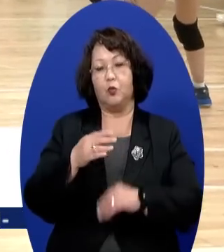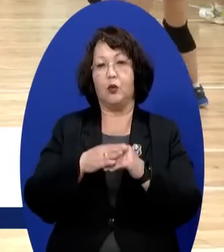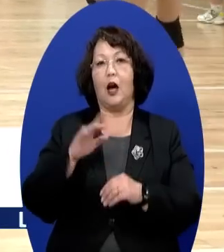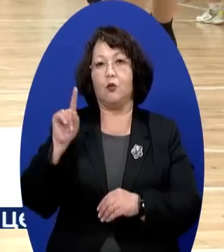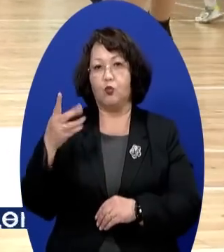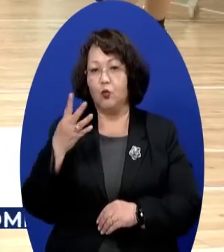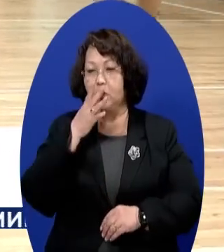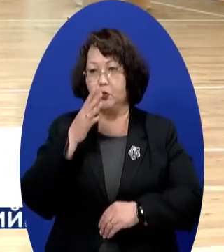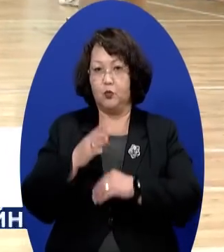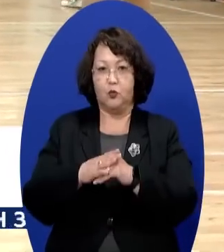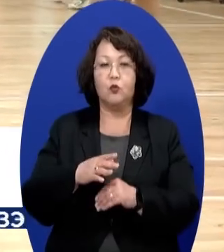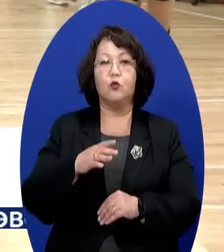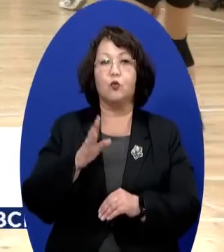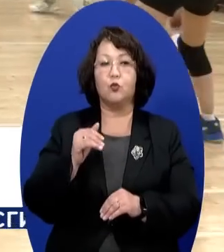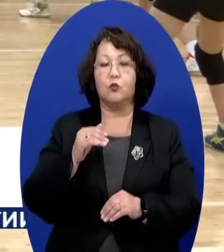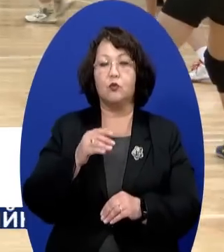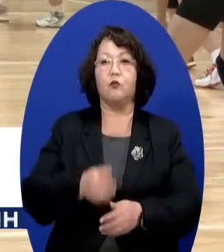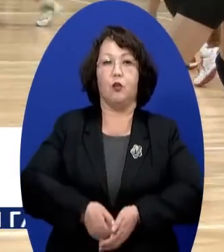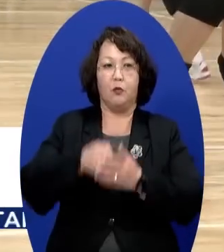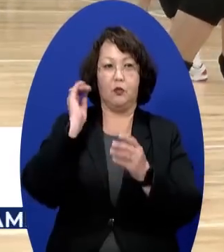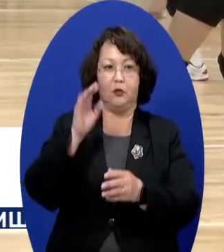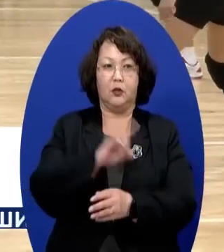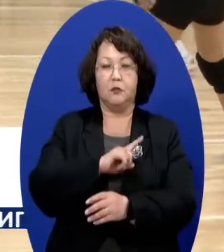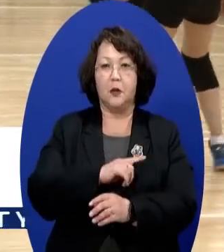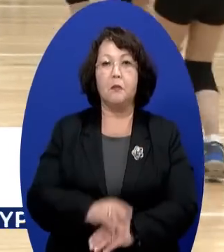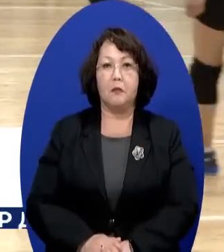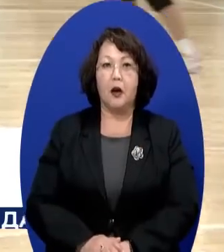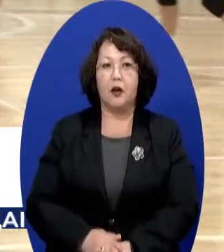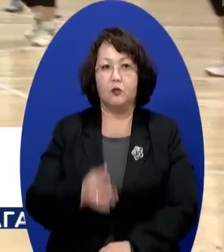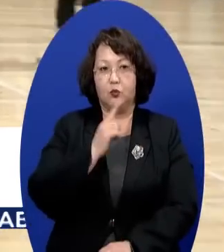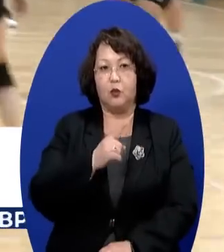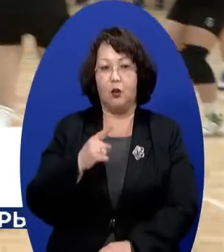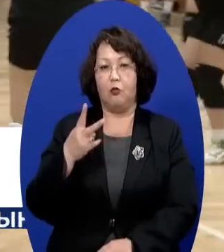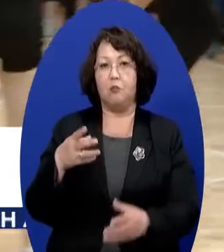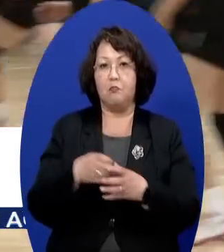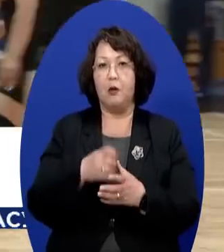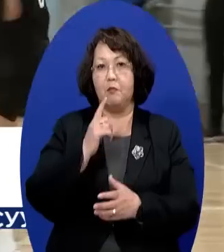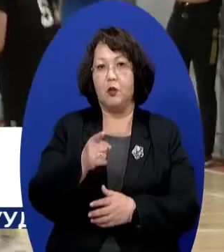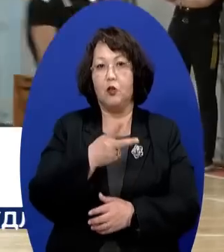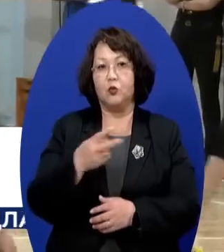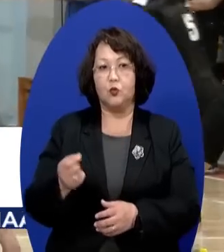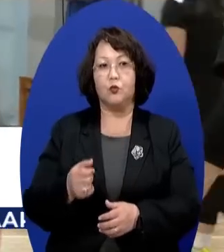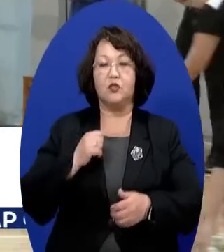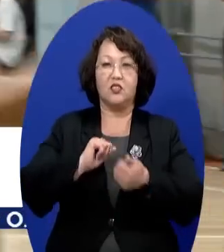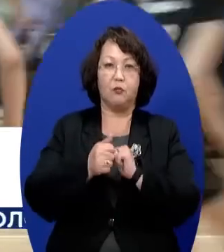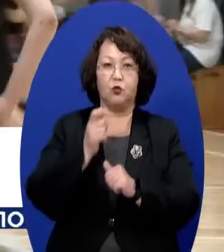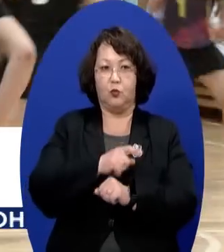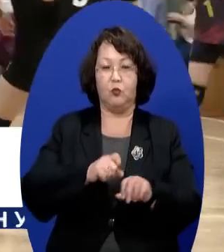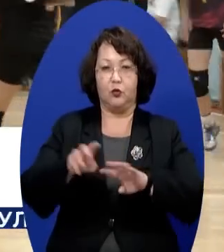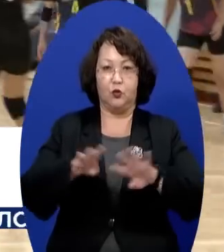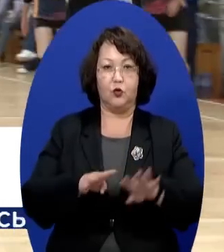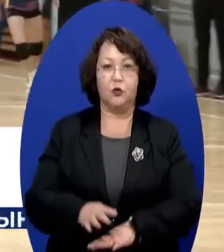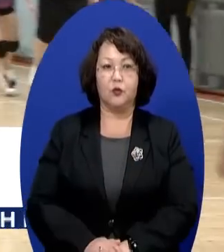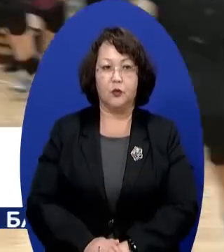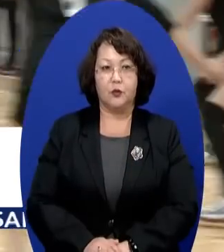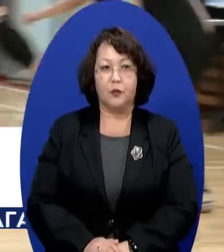өсвөрийн волейболчдын аврах шалгуулах тэмцээнийг зохион байгуулж байна. Тэмцээнд 112 багийн 1200 гаруй тамирчид ур чадвараа сорин өрсөлдөж байгаа